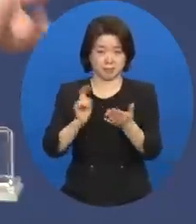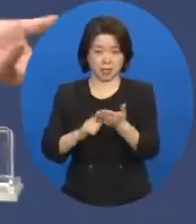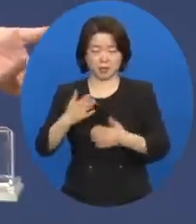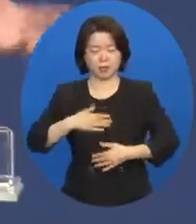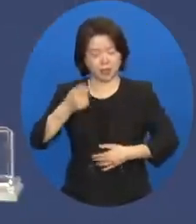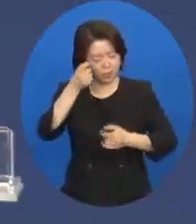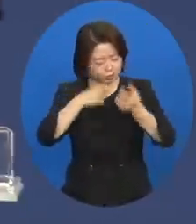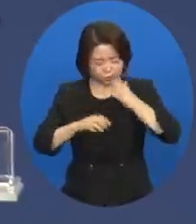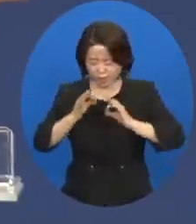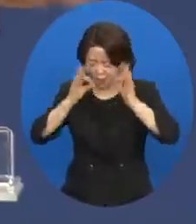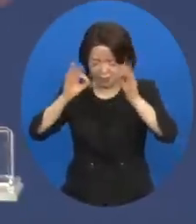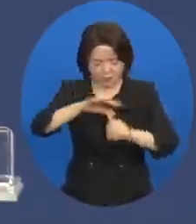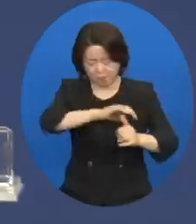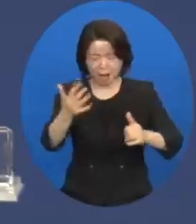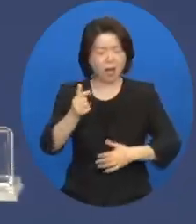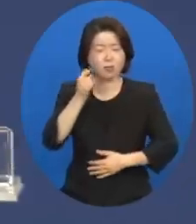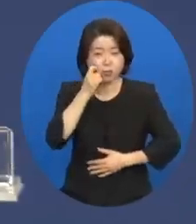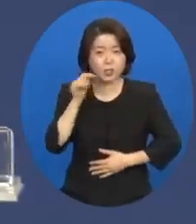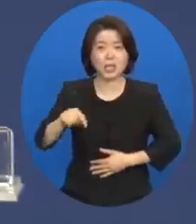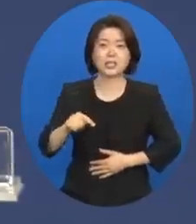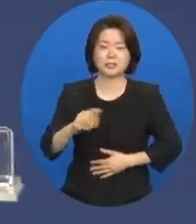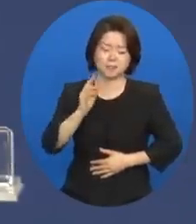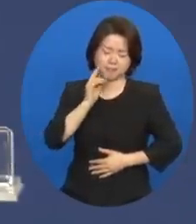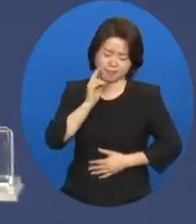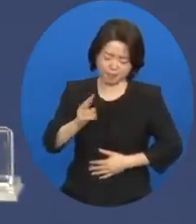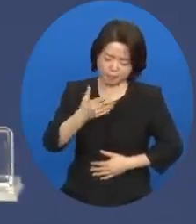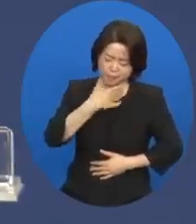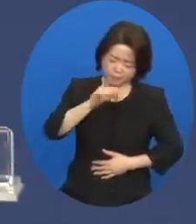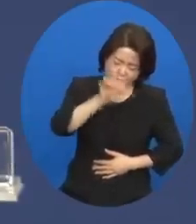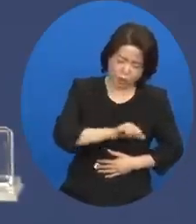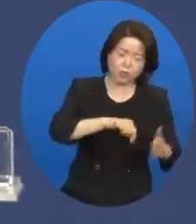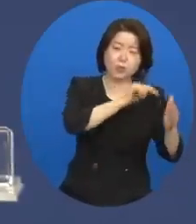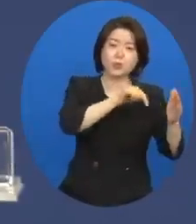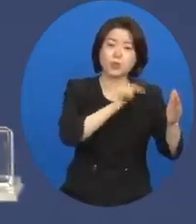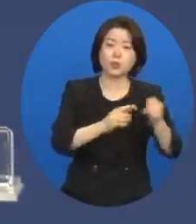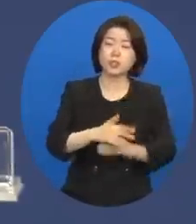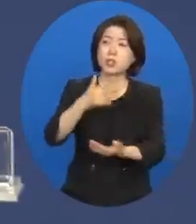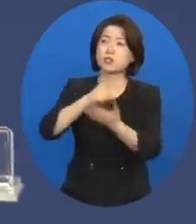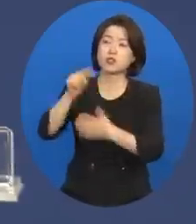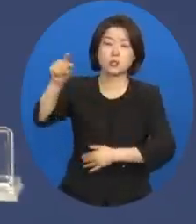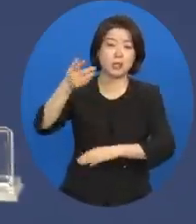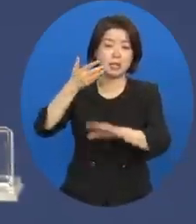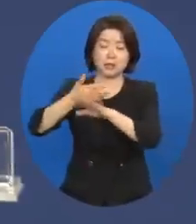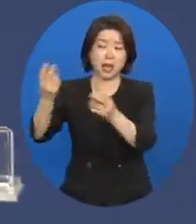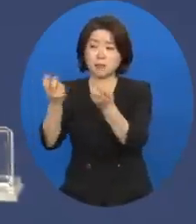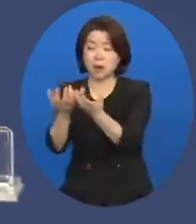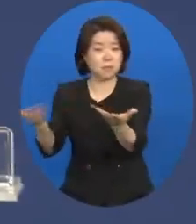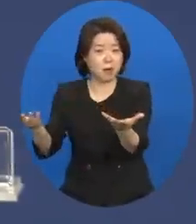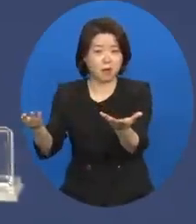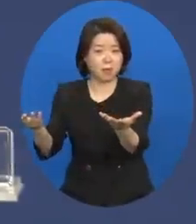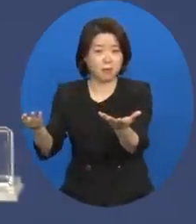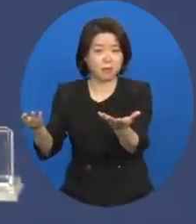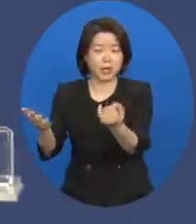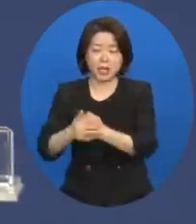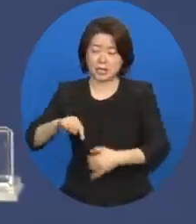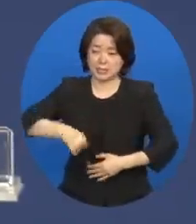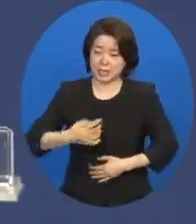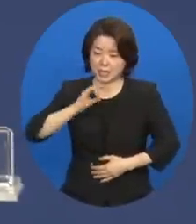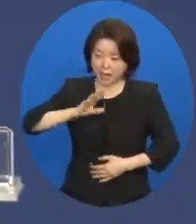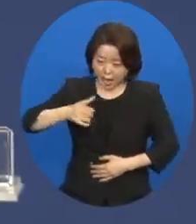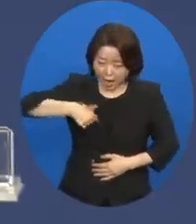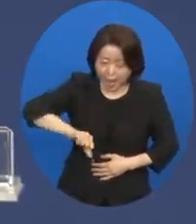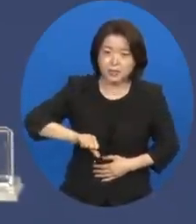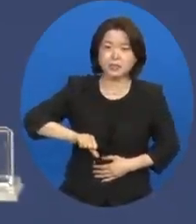울어도 애를 써도 벗어날 수 없는 이 끔찍한 저주에서, 주님도 다른 방법이 없어서 당신의